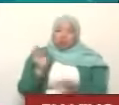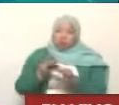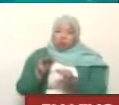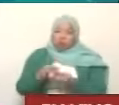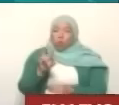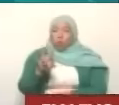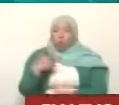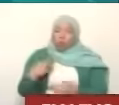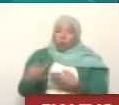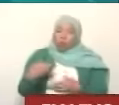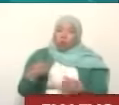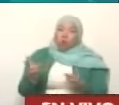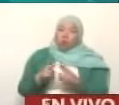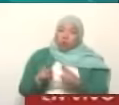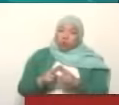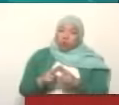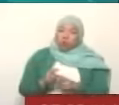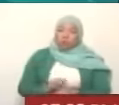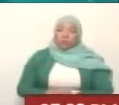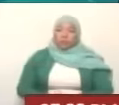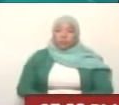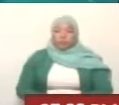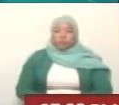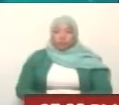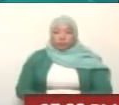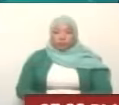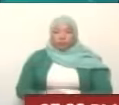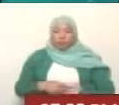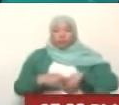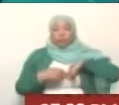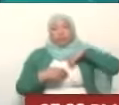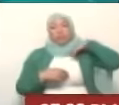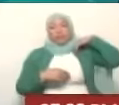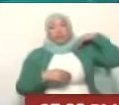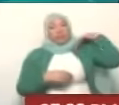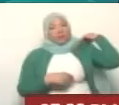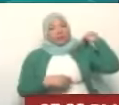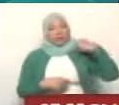nosotros hemos visto en Shenzhen. 我记得你。